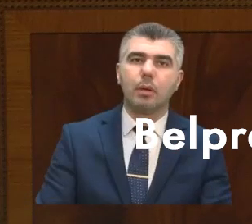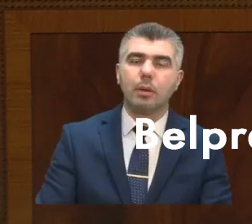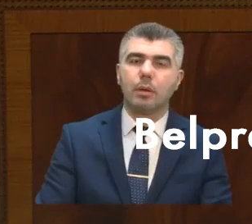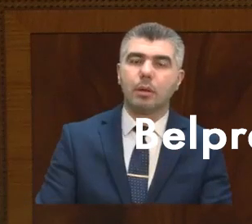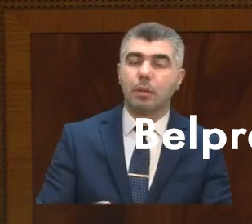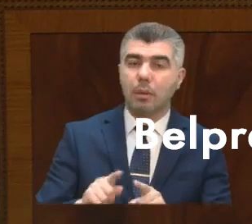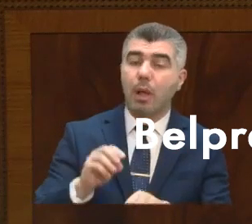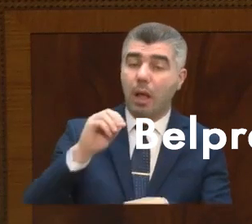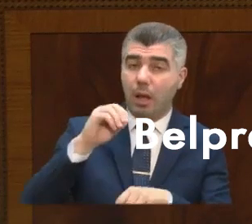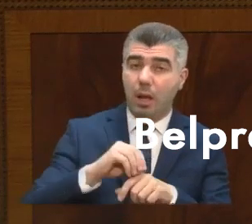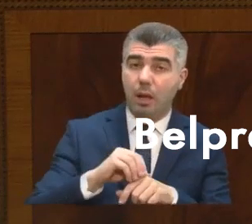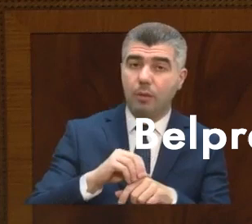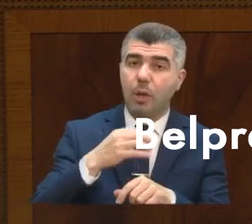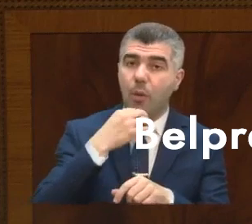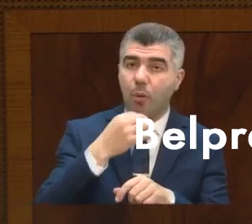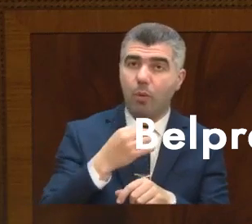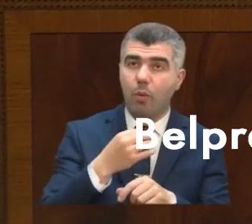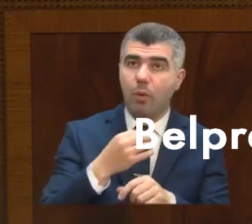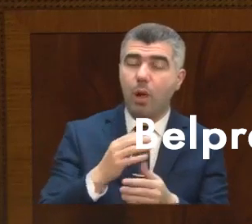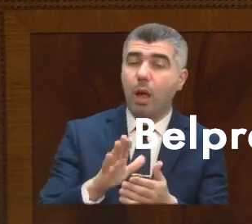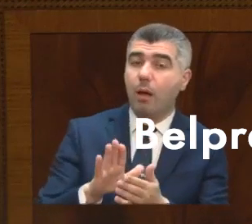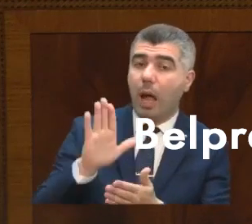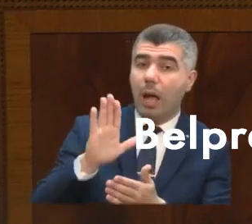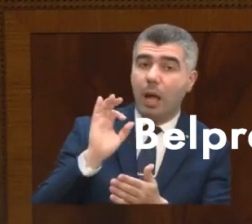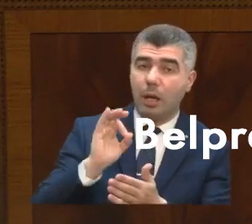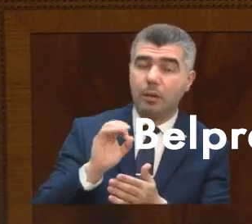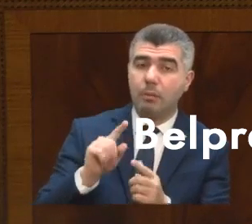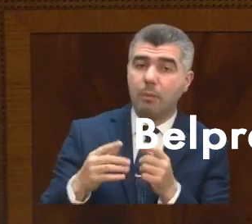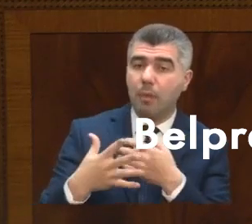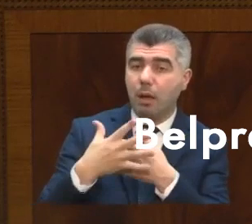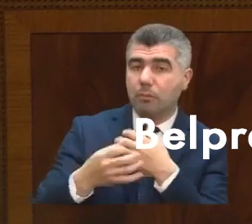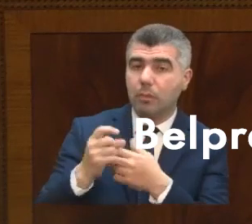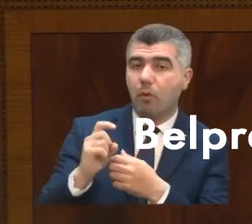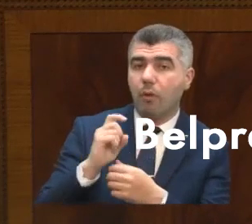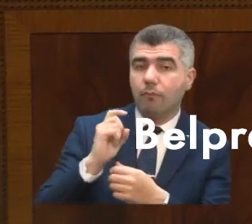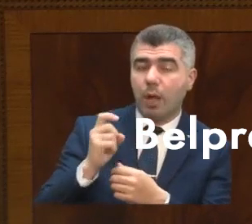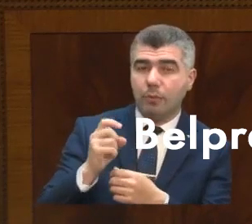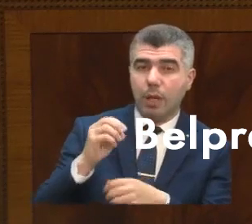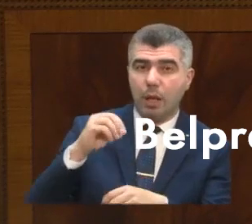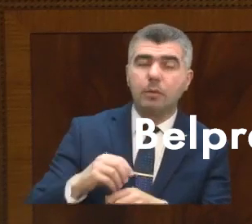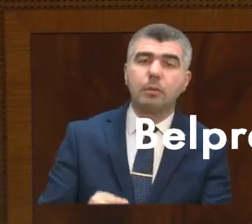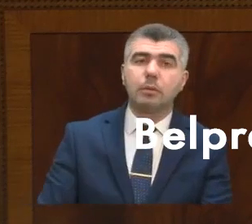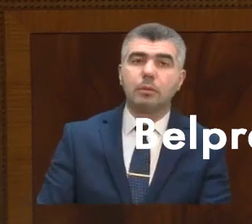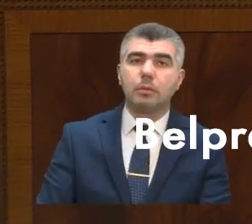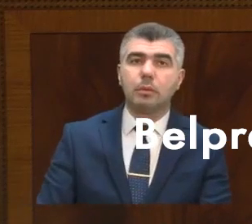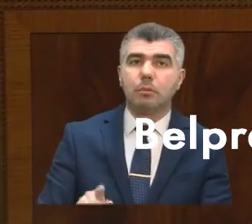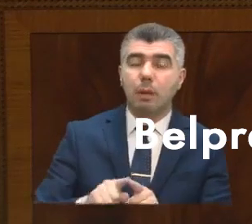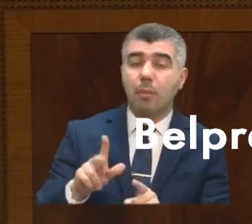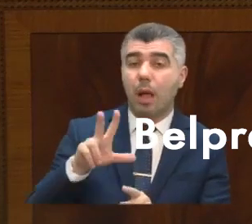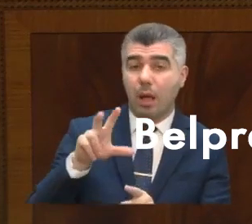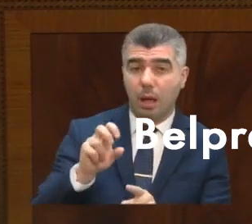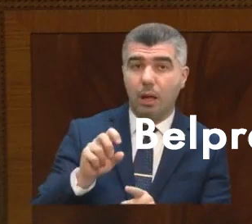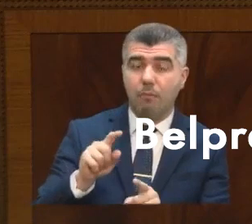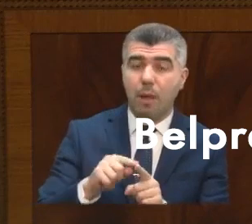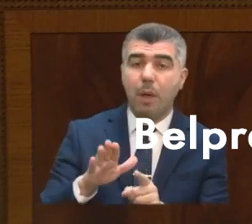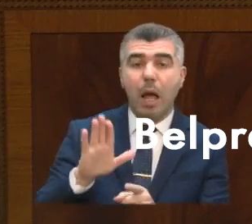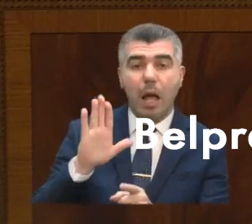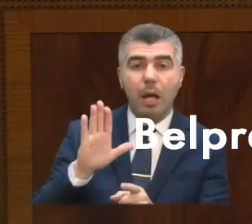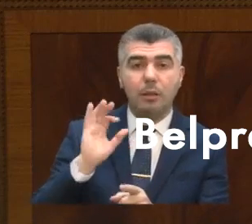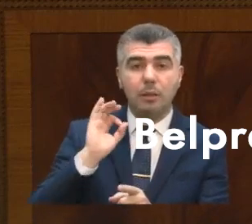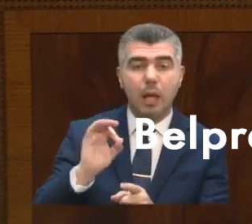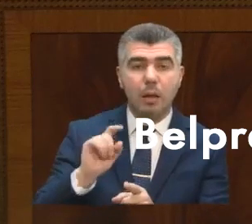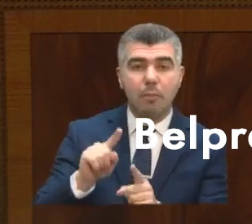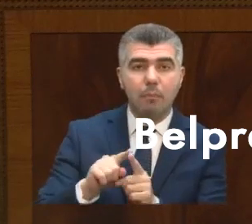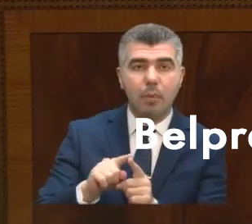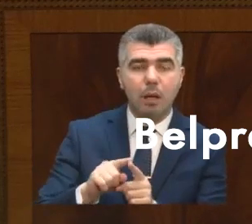وعدتم كذلك أنكم ستعيدون النظر في اقتطاعات، وأننا نعتبر وعدكم